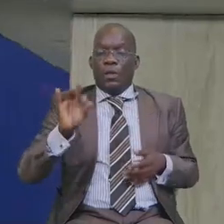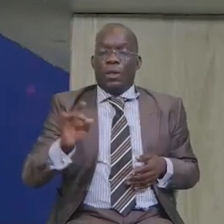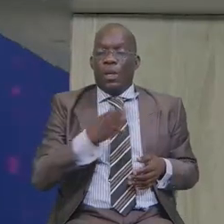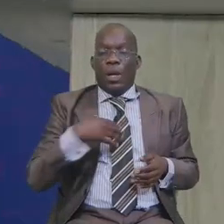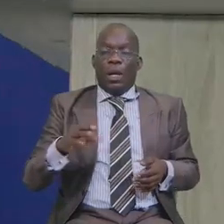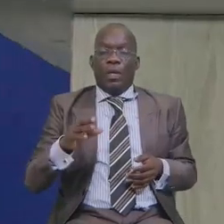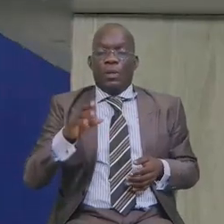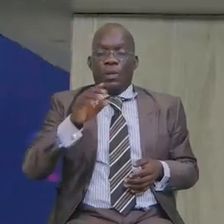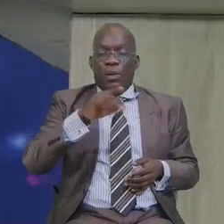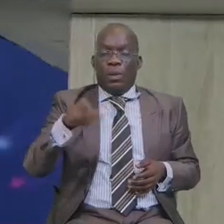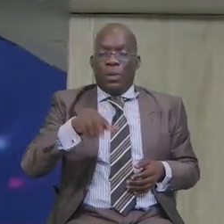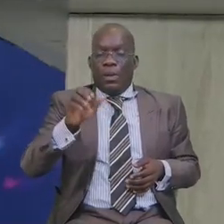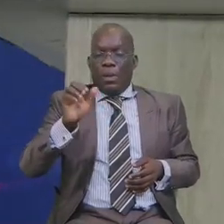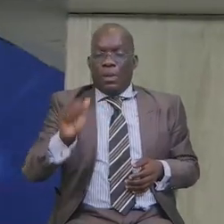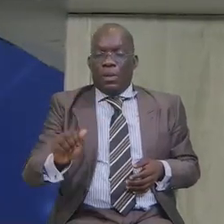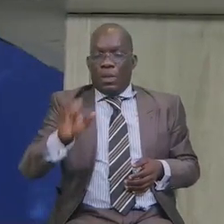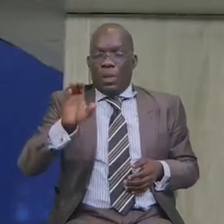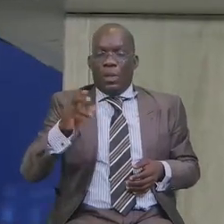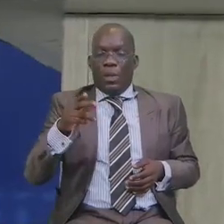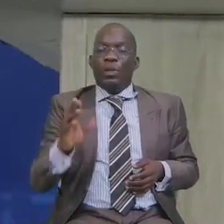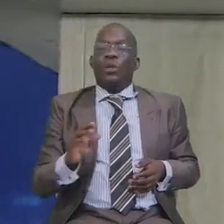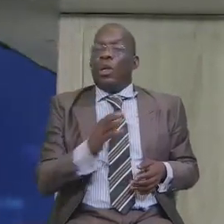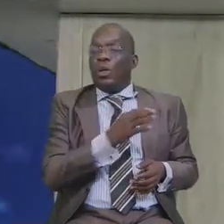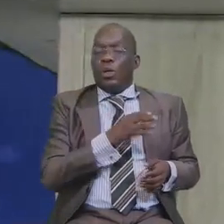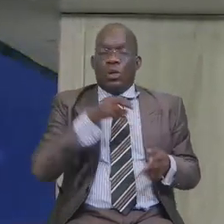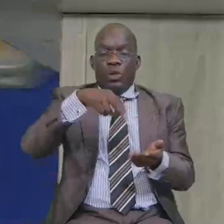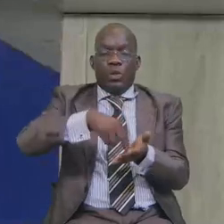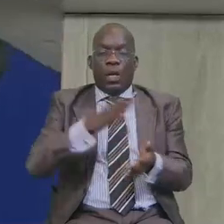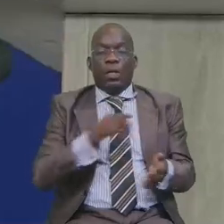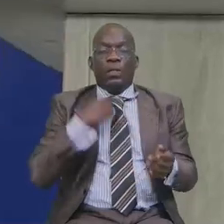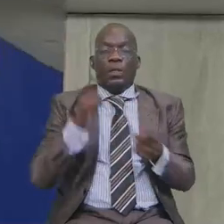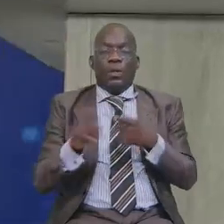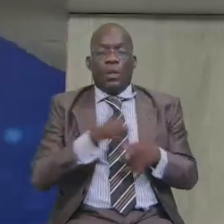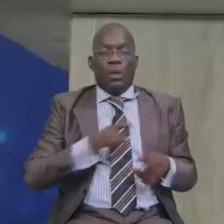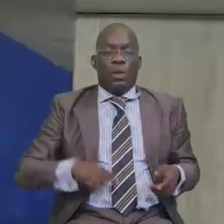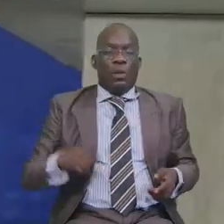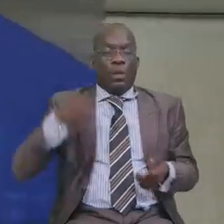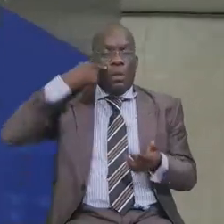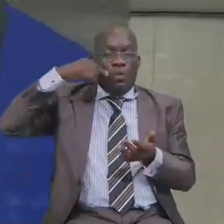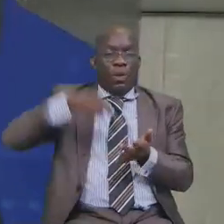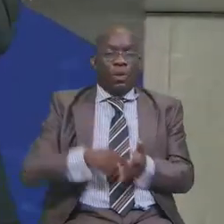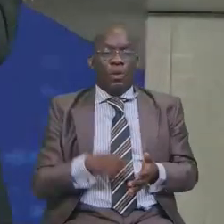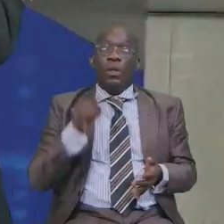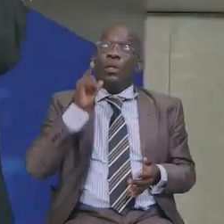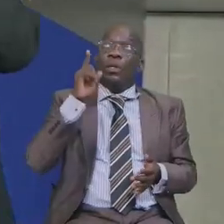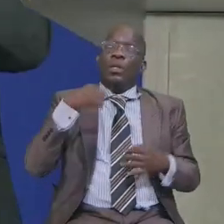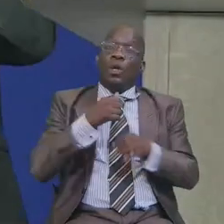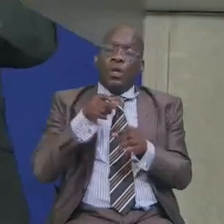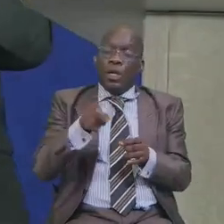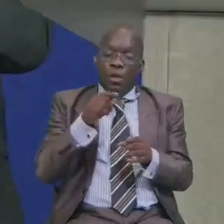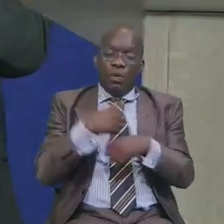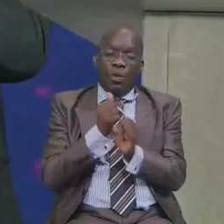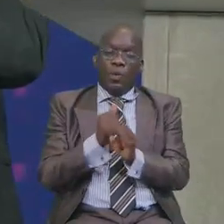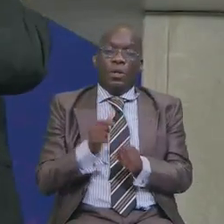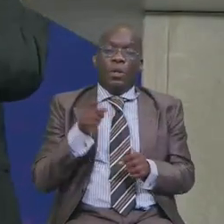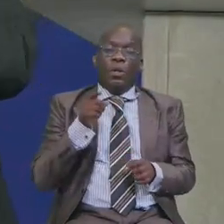debout devant le Seigneur lui dit, « Voici, Seigneur, il appelle, l'a fait maintenant Seigneur de sa vie. Il